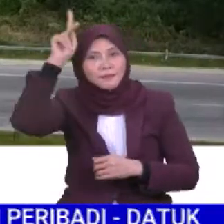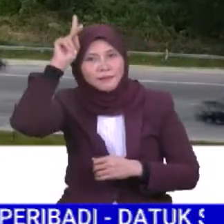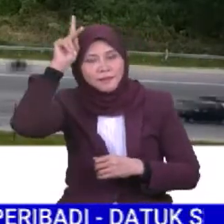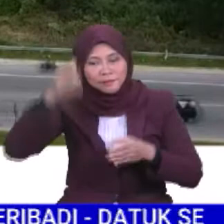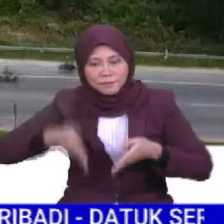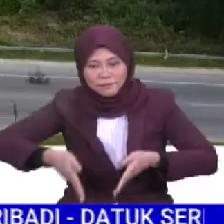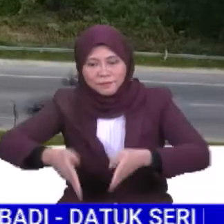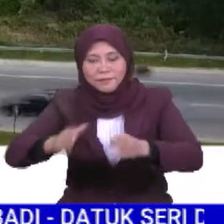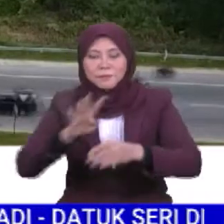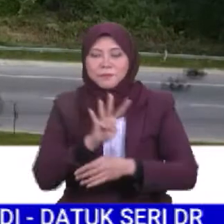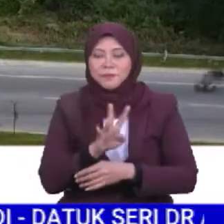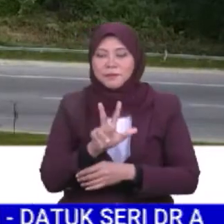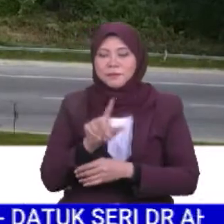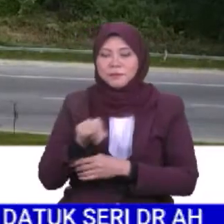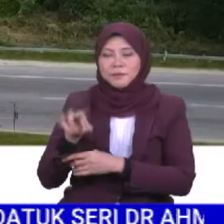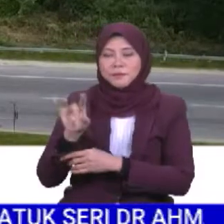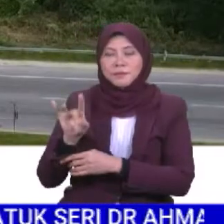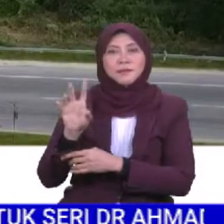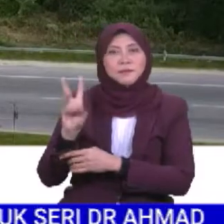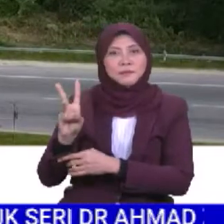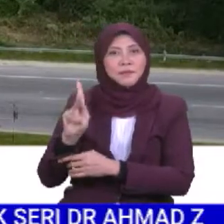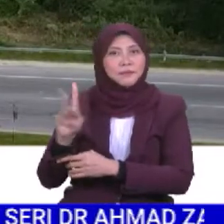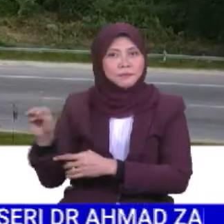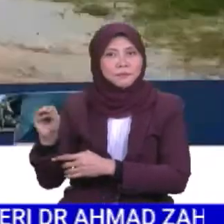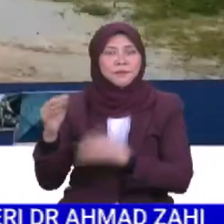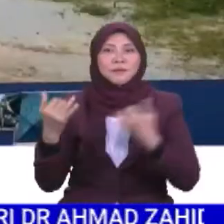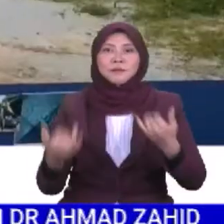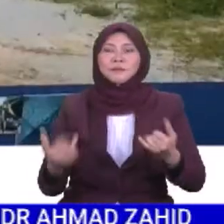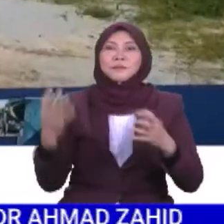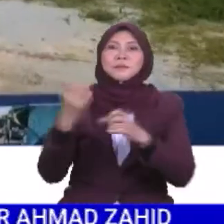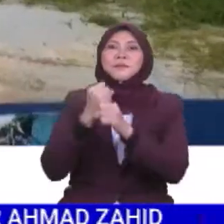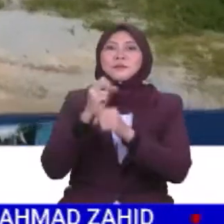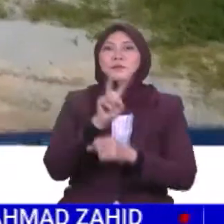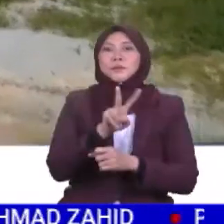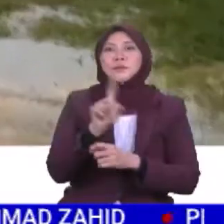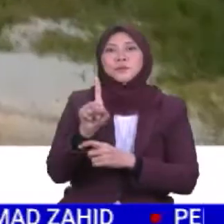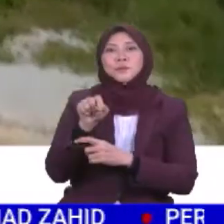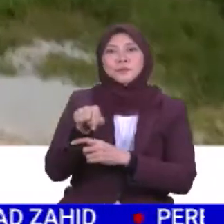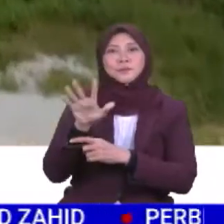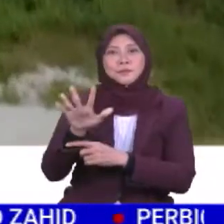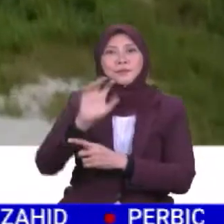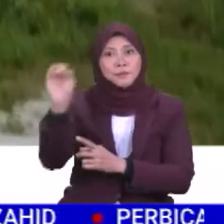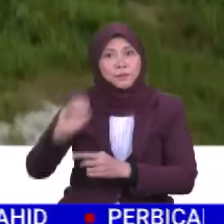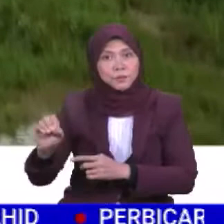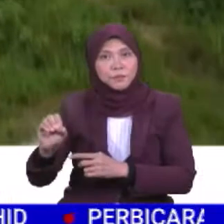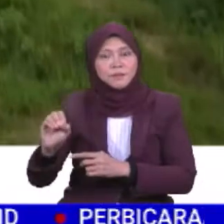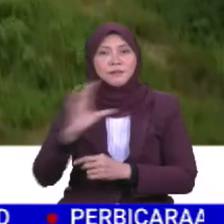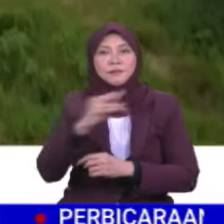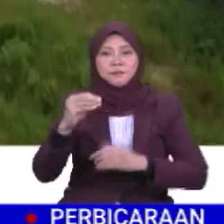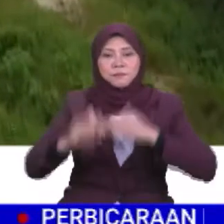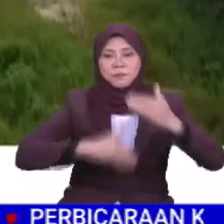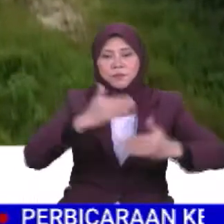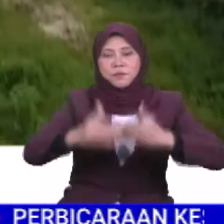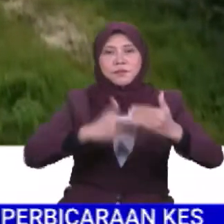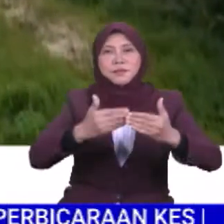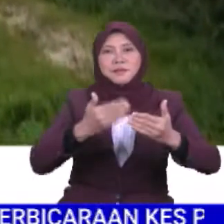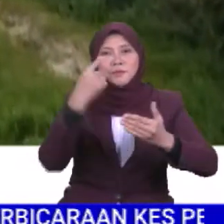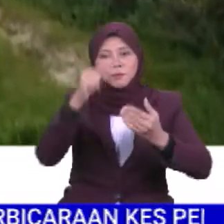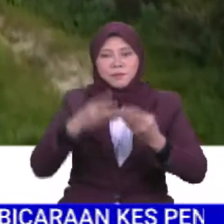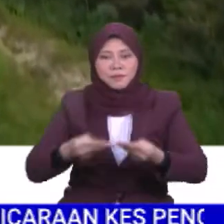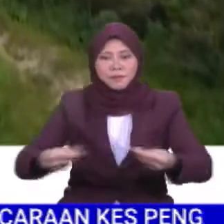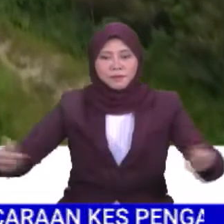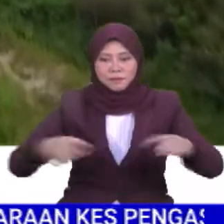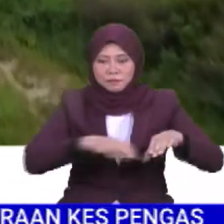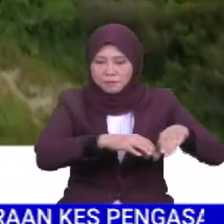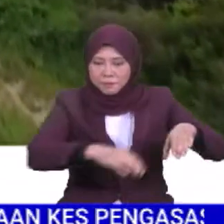sepanjang 4038 6 KM kini mencapai 21 betulan 500 dan proses pengambilan tanah